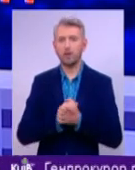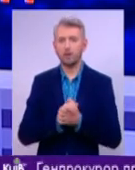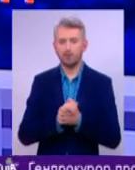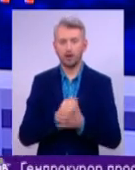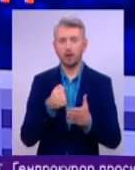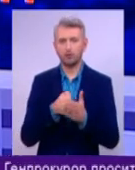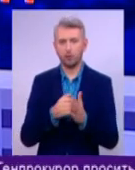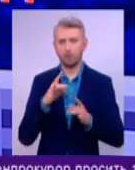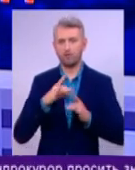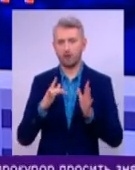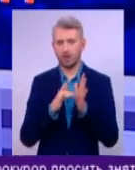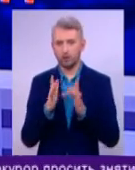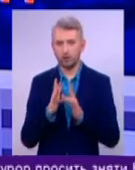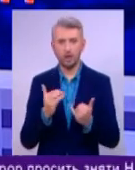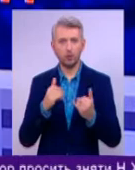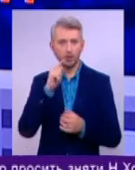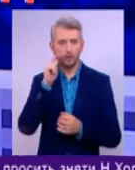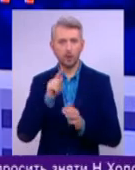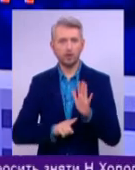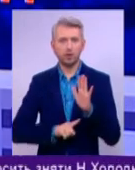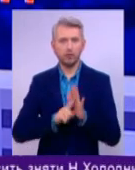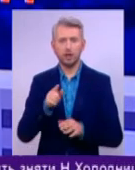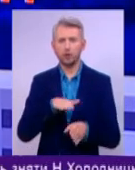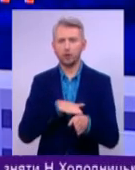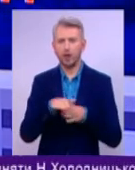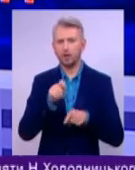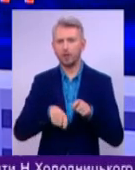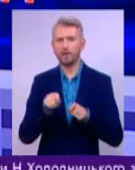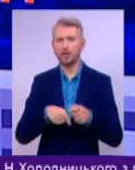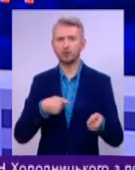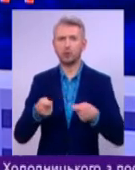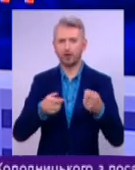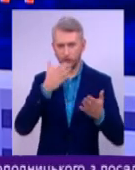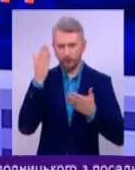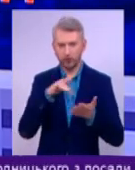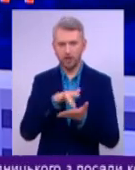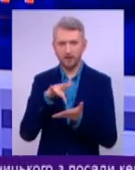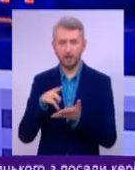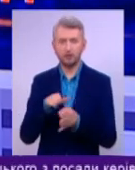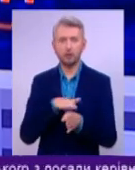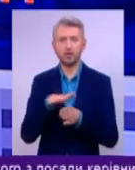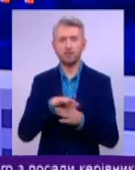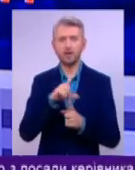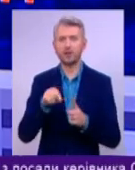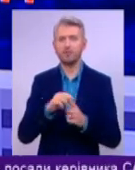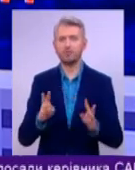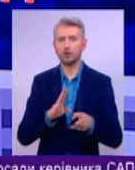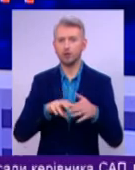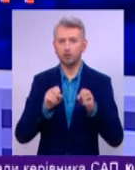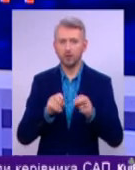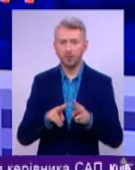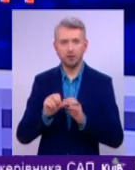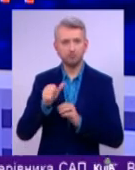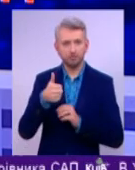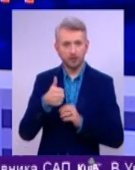до Великодня. І сьогодні в Україні стартували тотальні перевірки торговельно-розважальних центрів на дотримання правил пожежної безпеки.